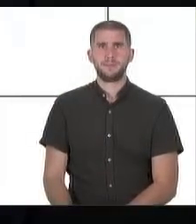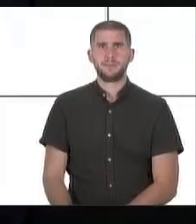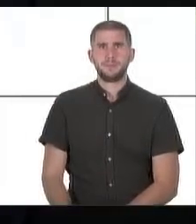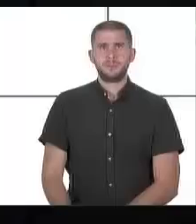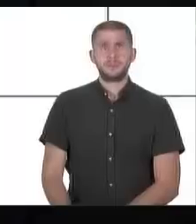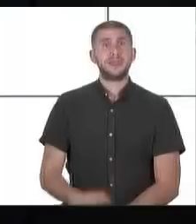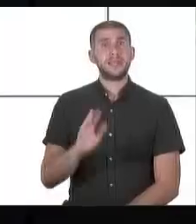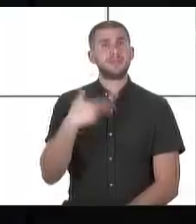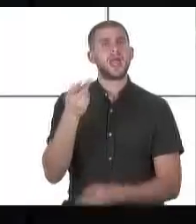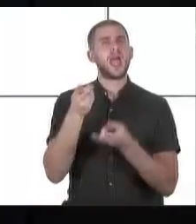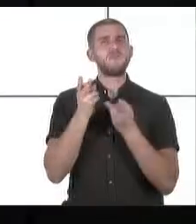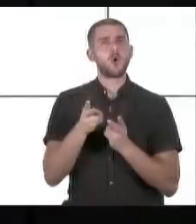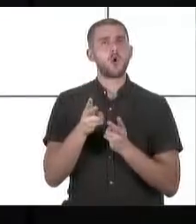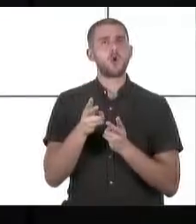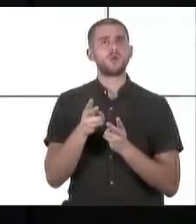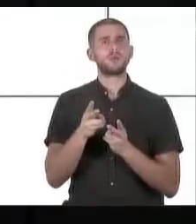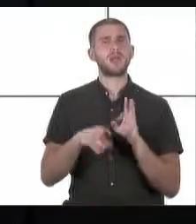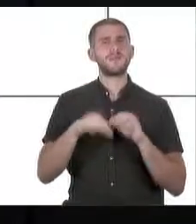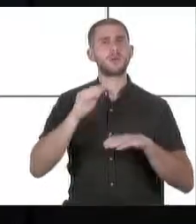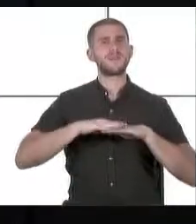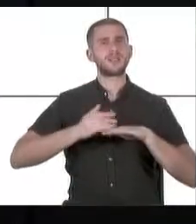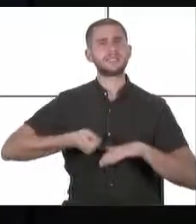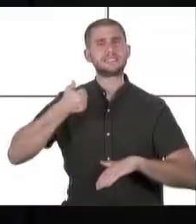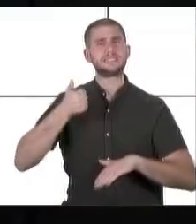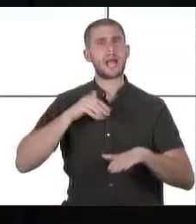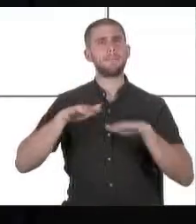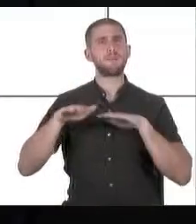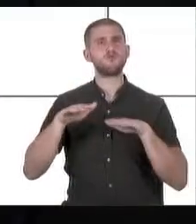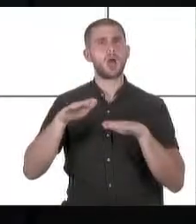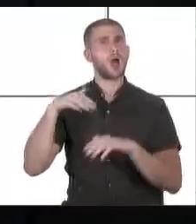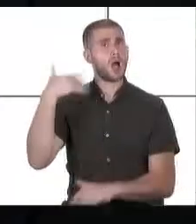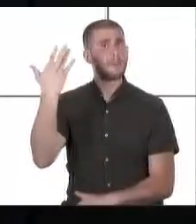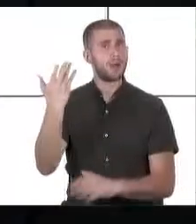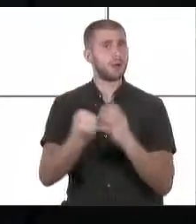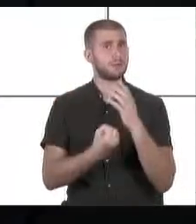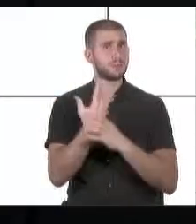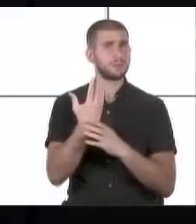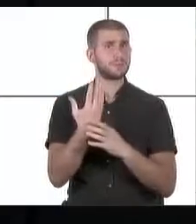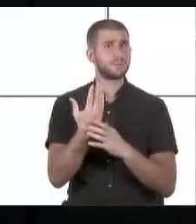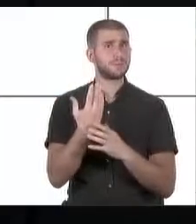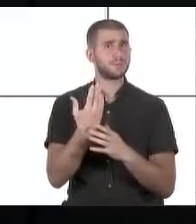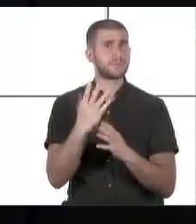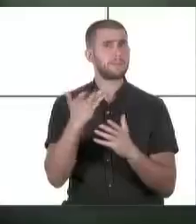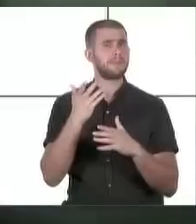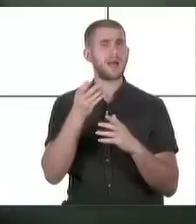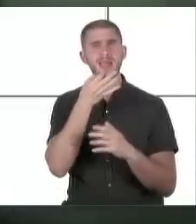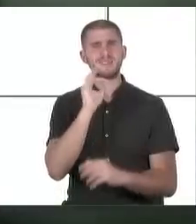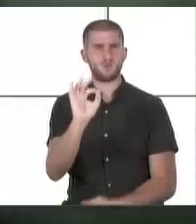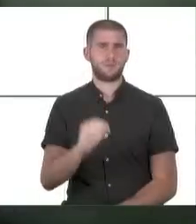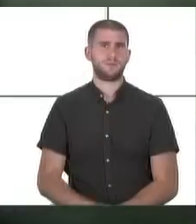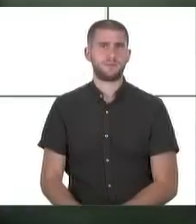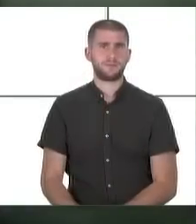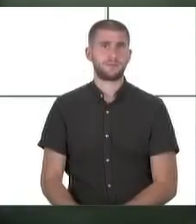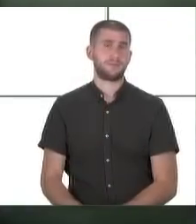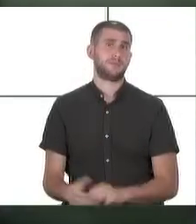אם תהיה לך אפשרות לבחור תפקיד של שר בממשלה הבאה שתקום, מה תהיה העדיפות שלך?